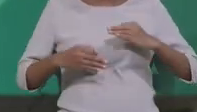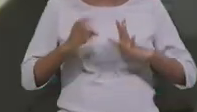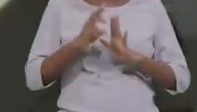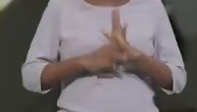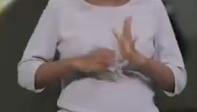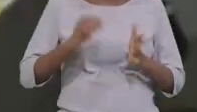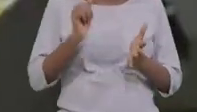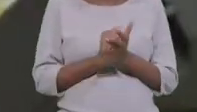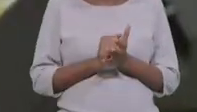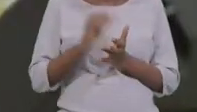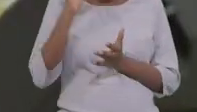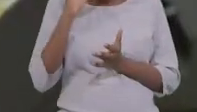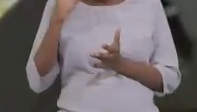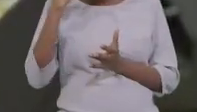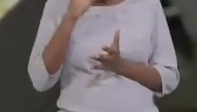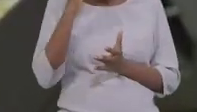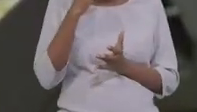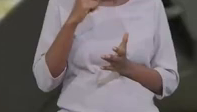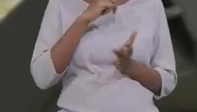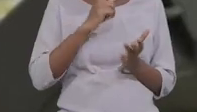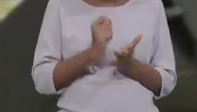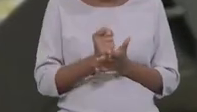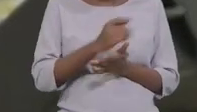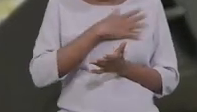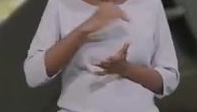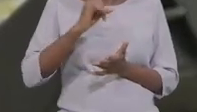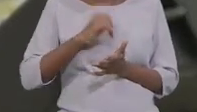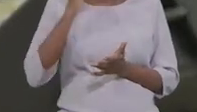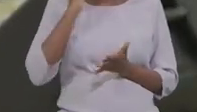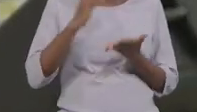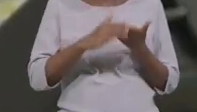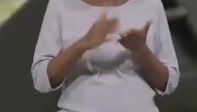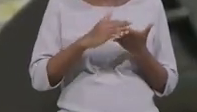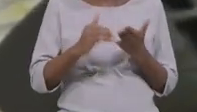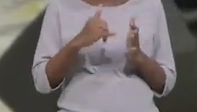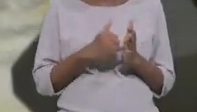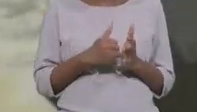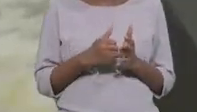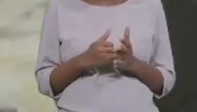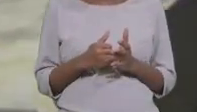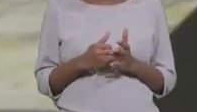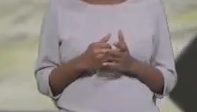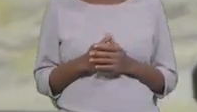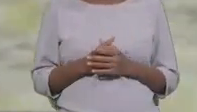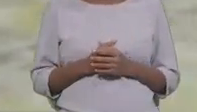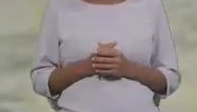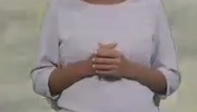justice, qui s'attache à la vérité, et je pardonne à